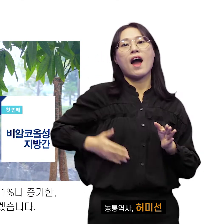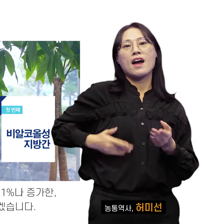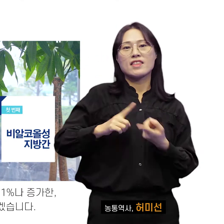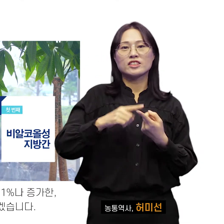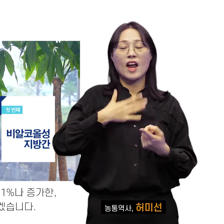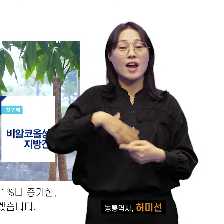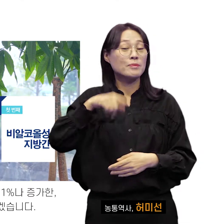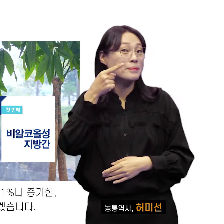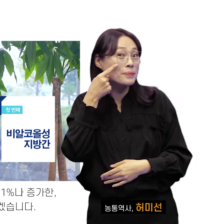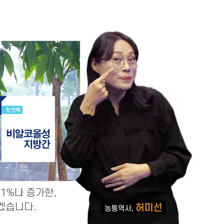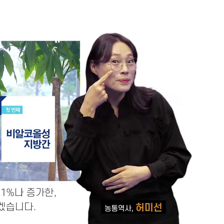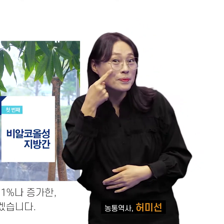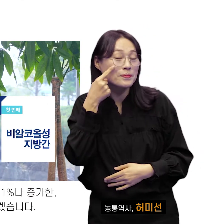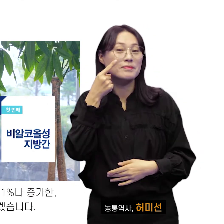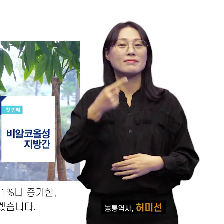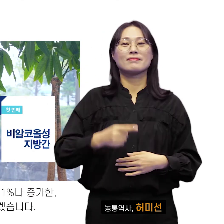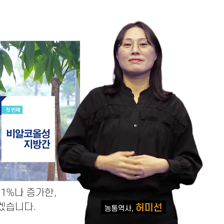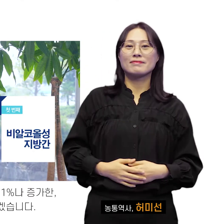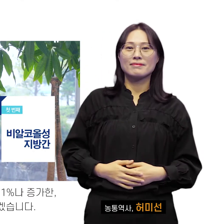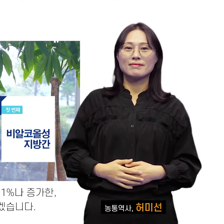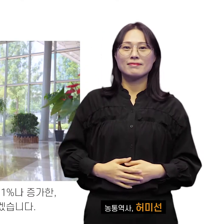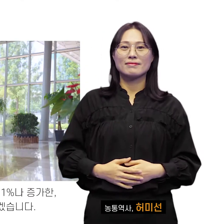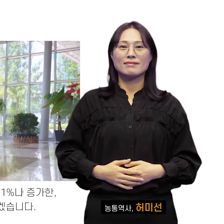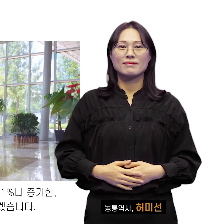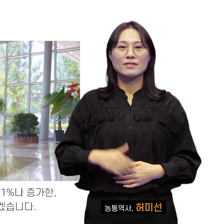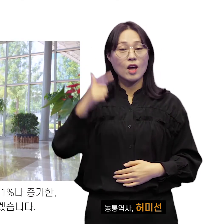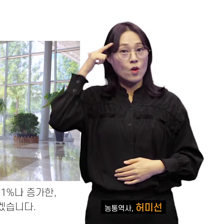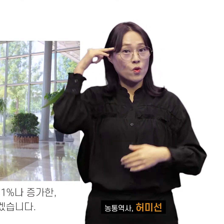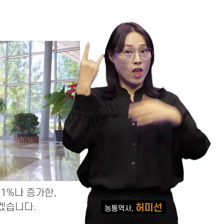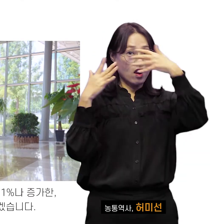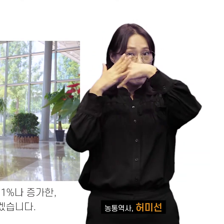지방간에 대해서 알아보겠습니다.